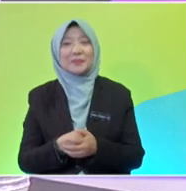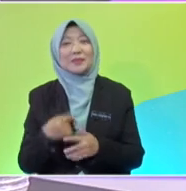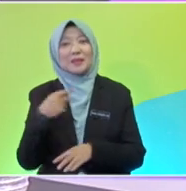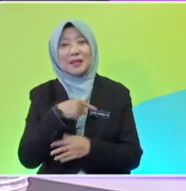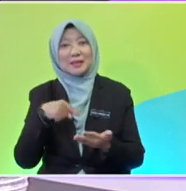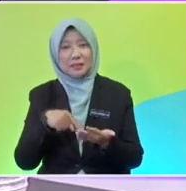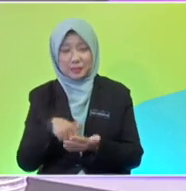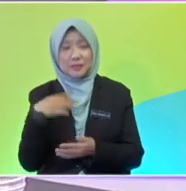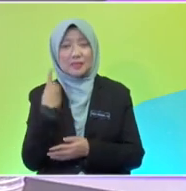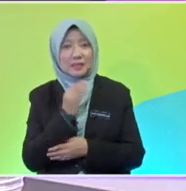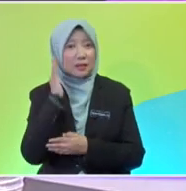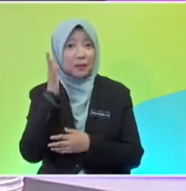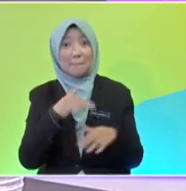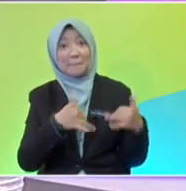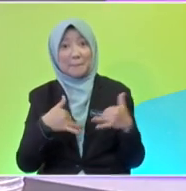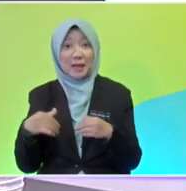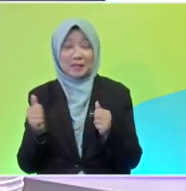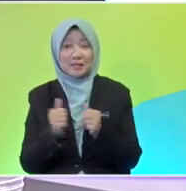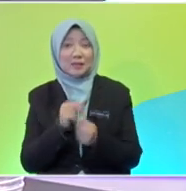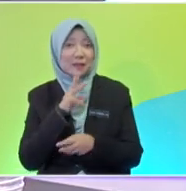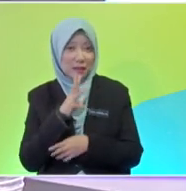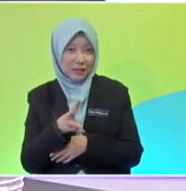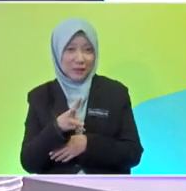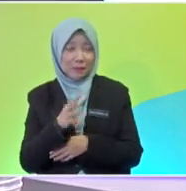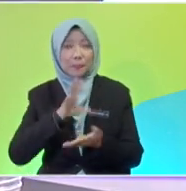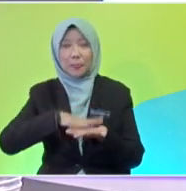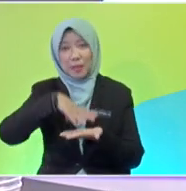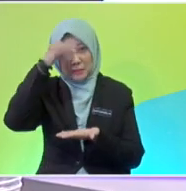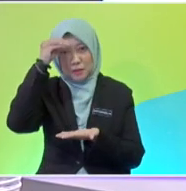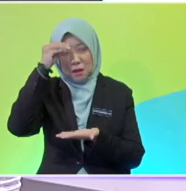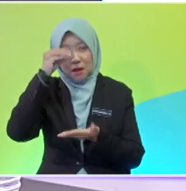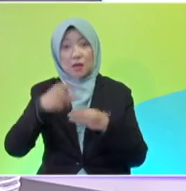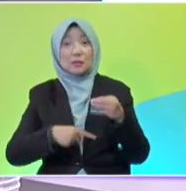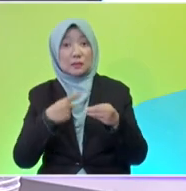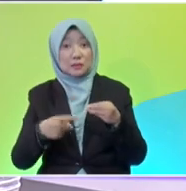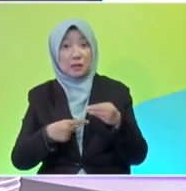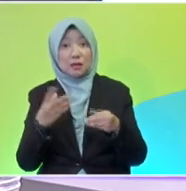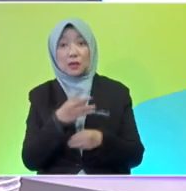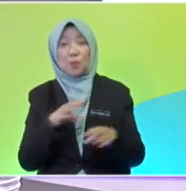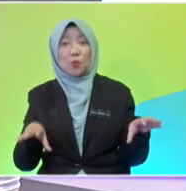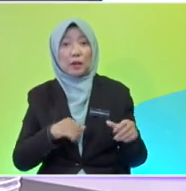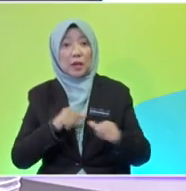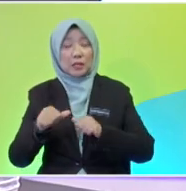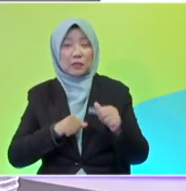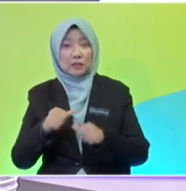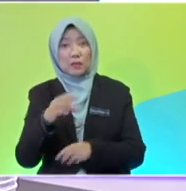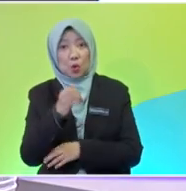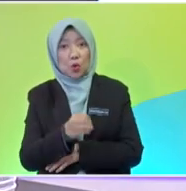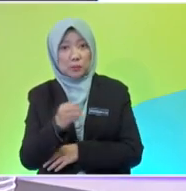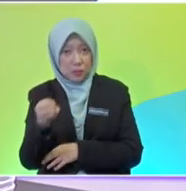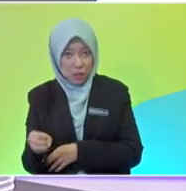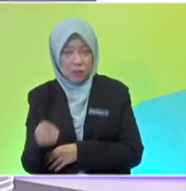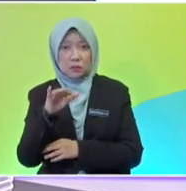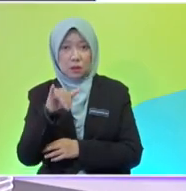di mana kita akan belajar tentang Anda menjalankan activity terhadap objek yang boleh tenggelam dan